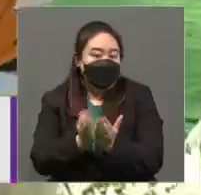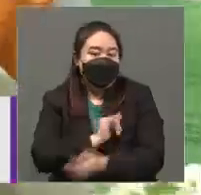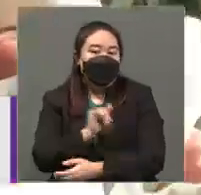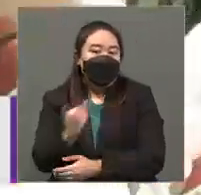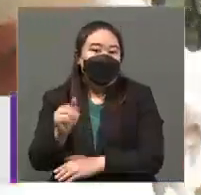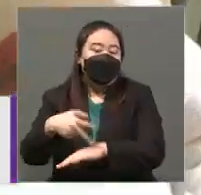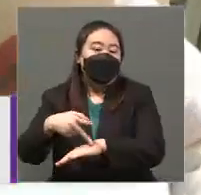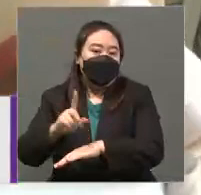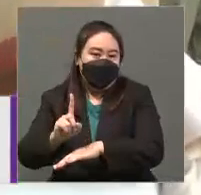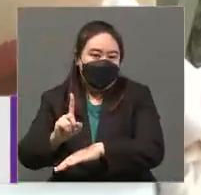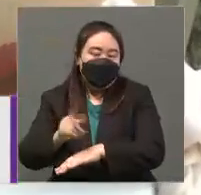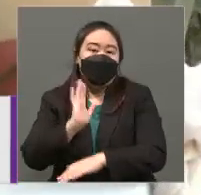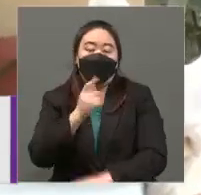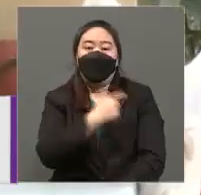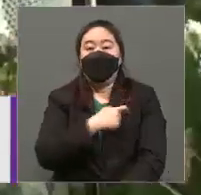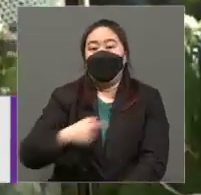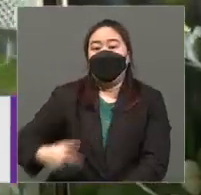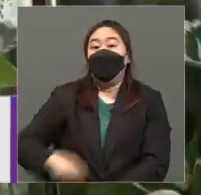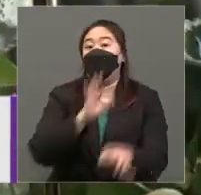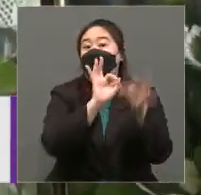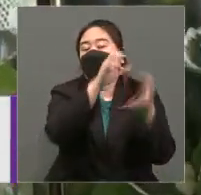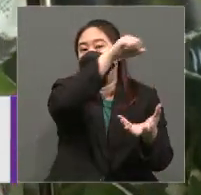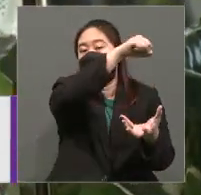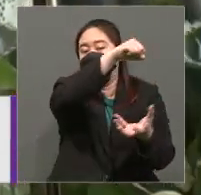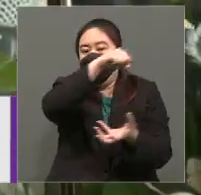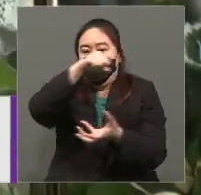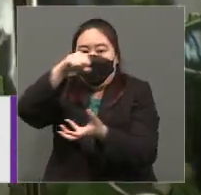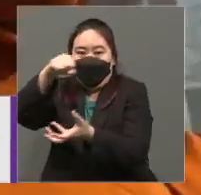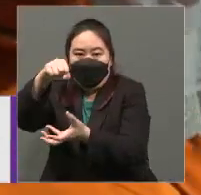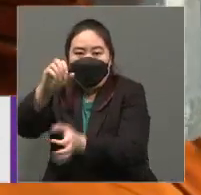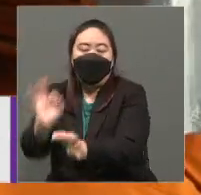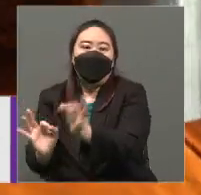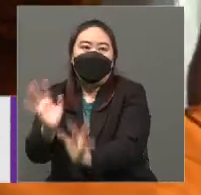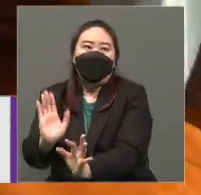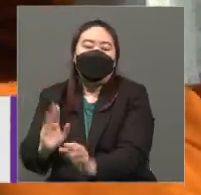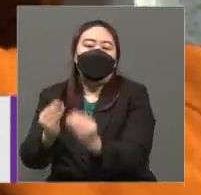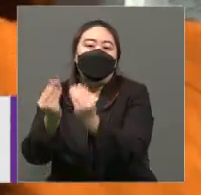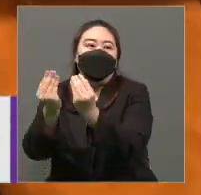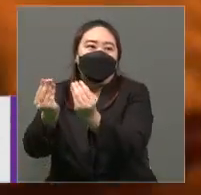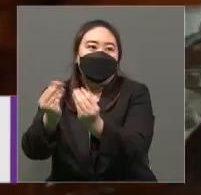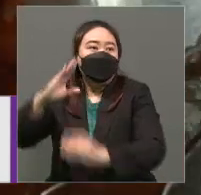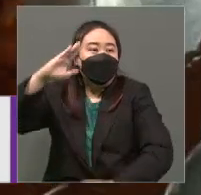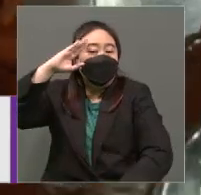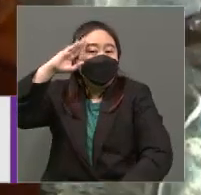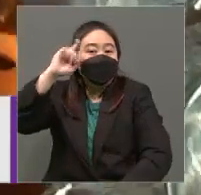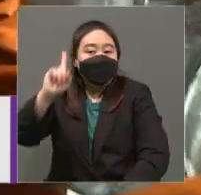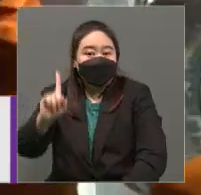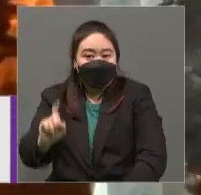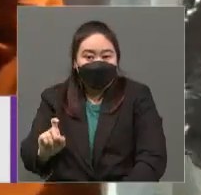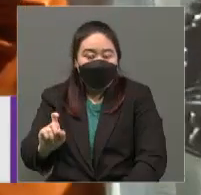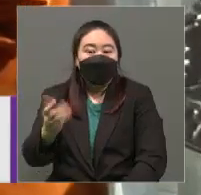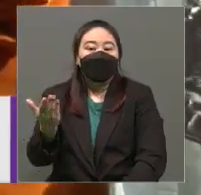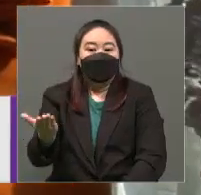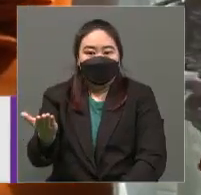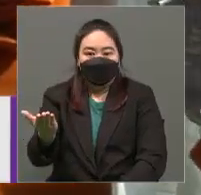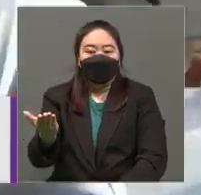ป็นประธานในพิธีพระราชทานเพลิงศพเป็นกรณีพิเศษพันจ่าเอกสมเกียรติหมายชอบตำแหน่งพันจ่าส่งกำลังกองบังคับการกองร้อ